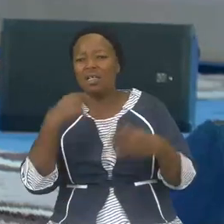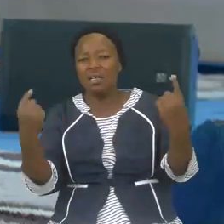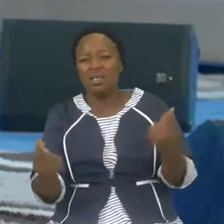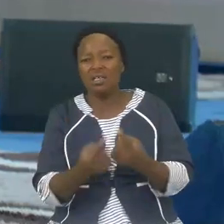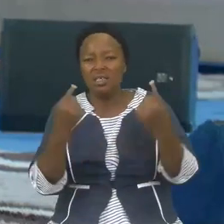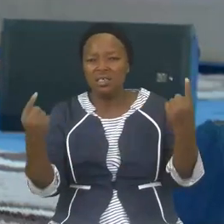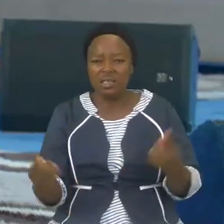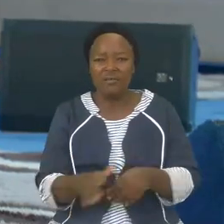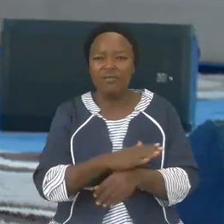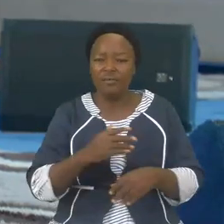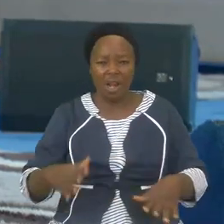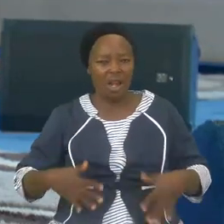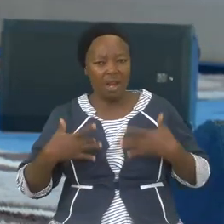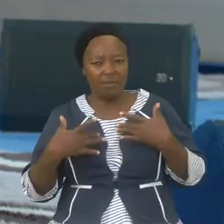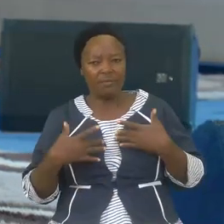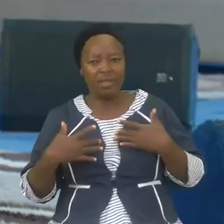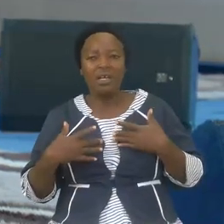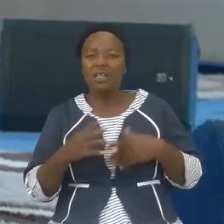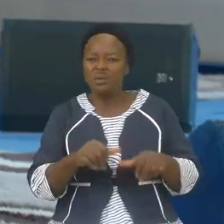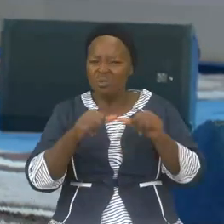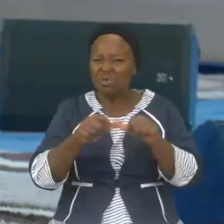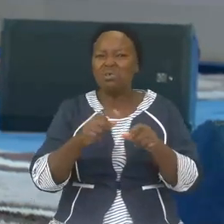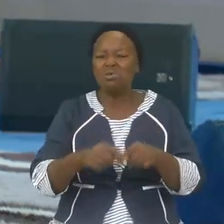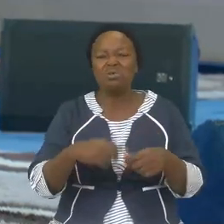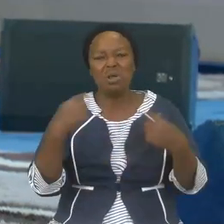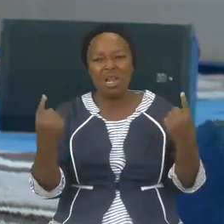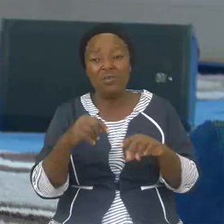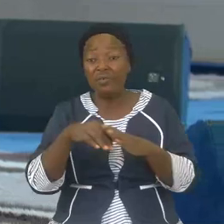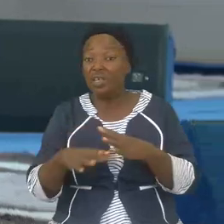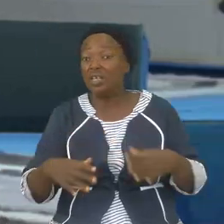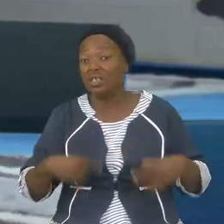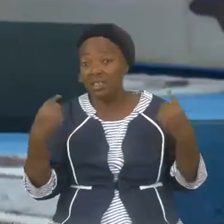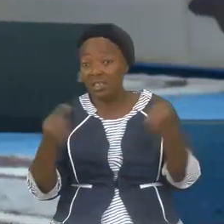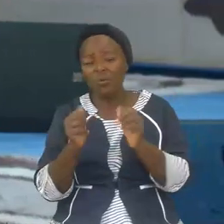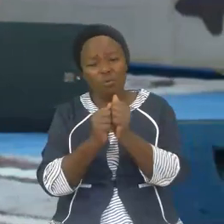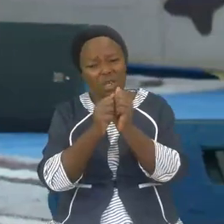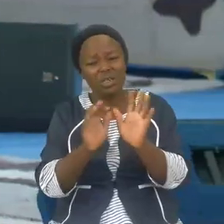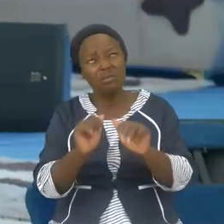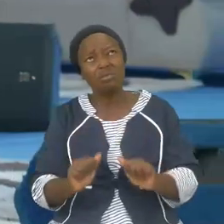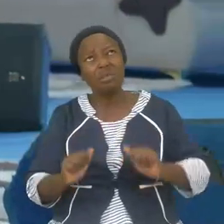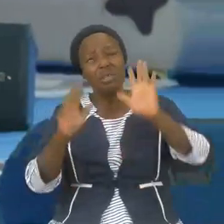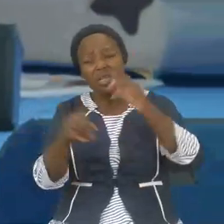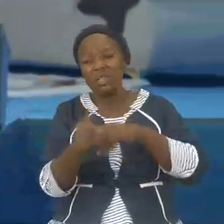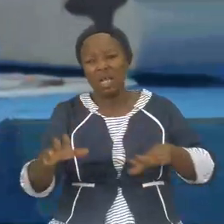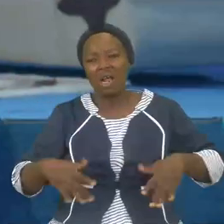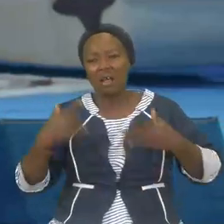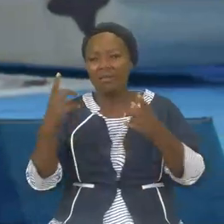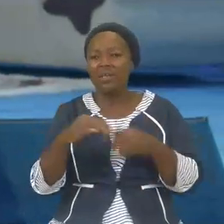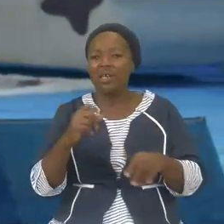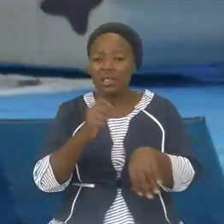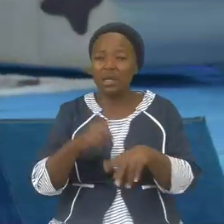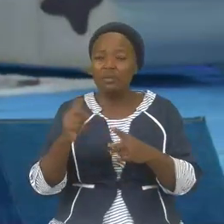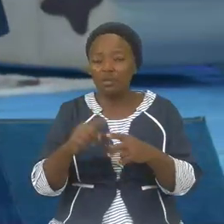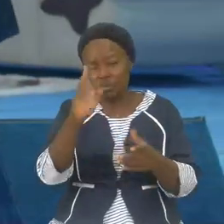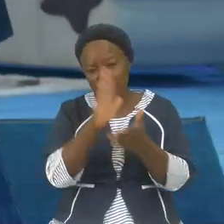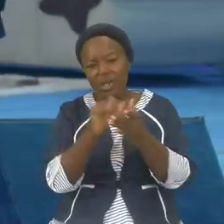nature dépravée et qui vivent dans le péché, sans se donner